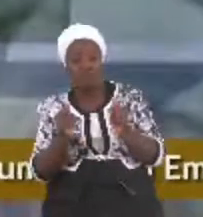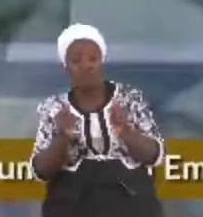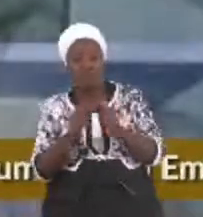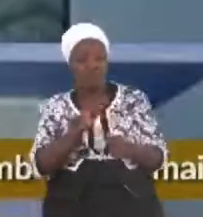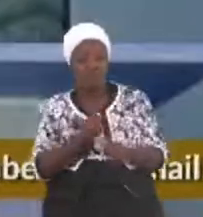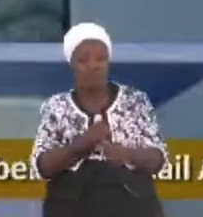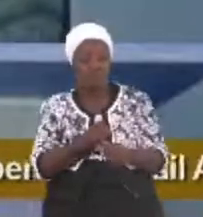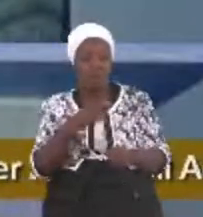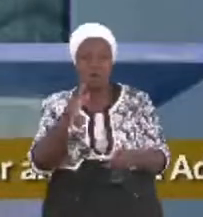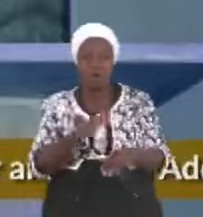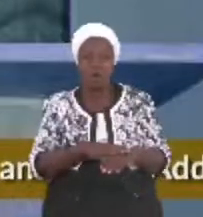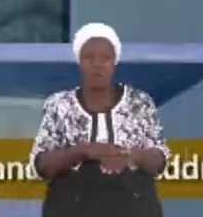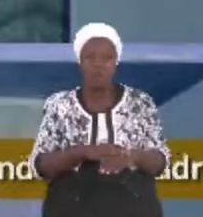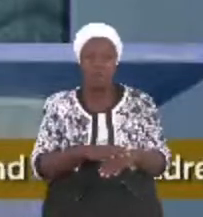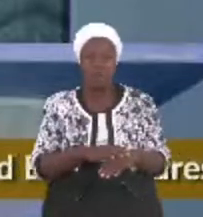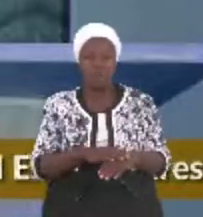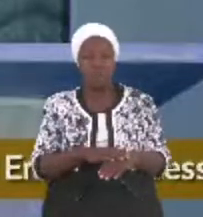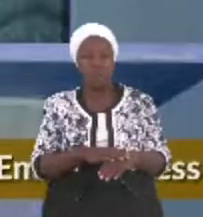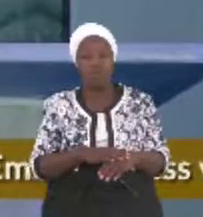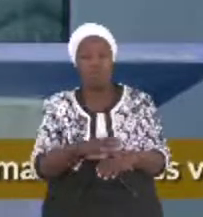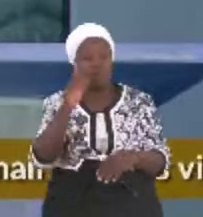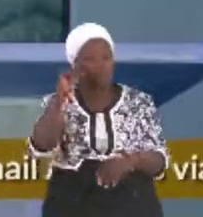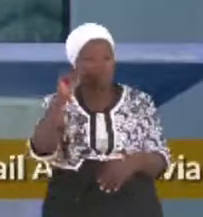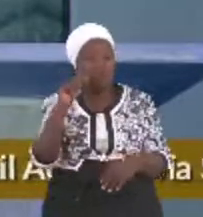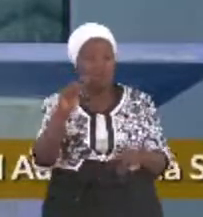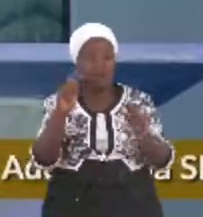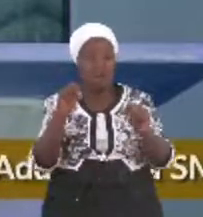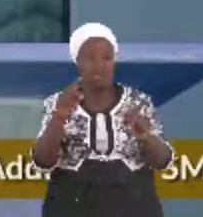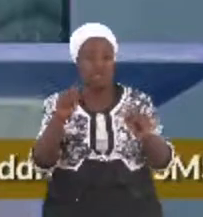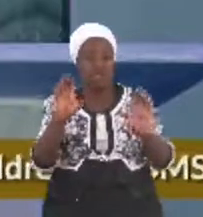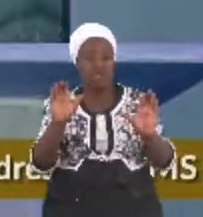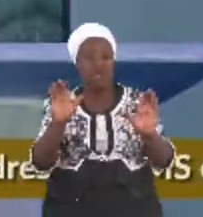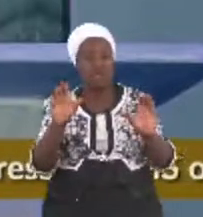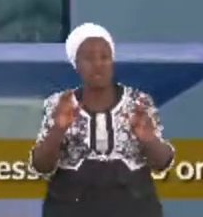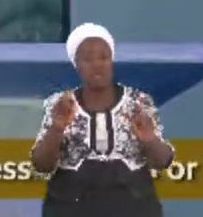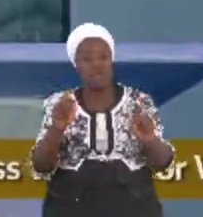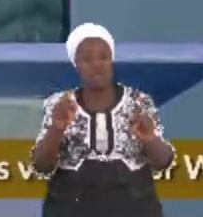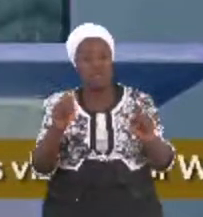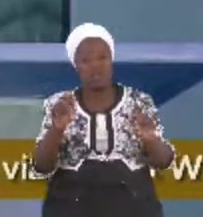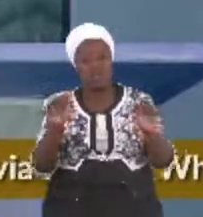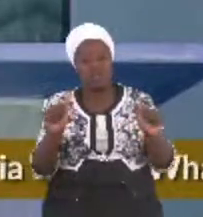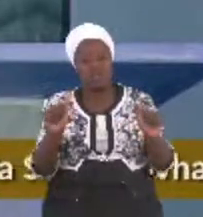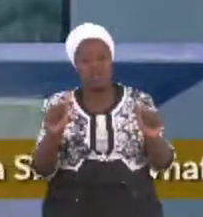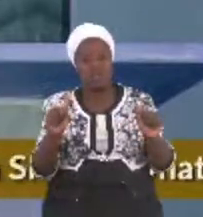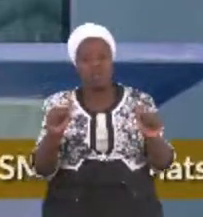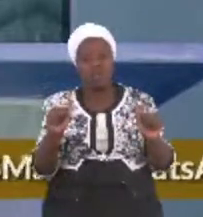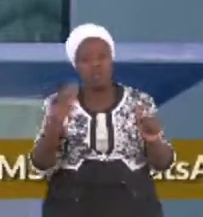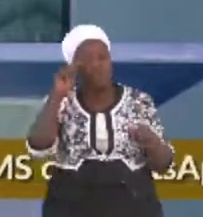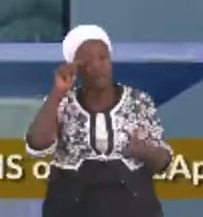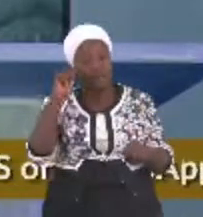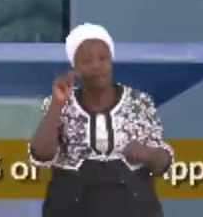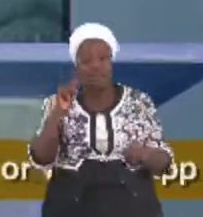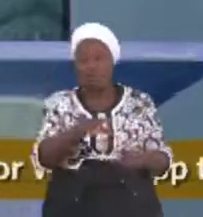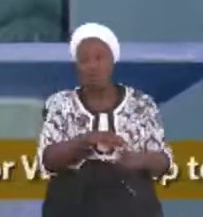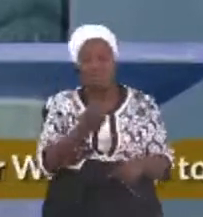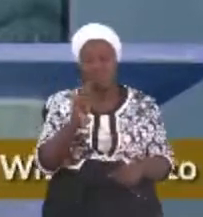avec nous ou partout dans le monde, vous